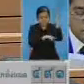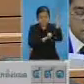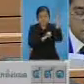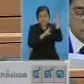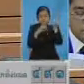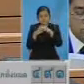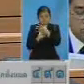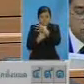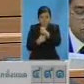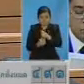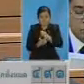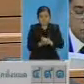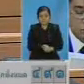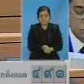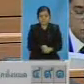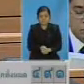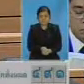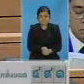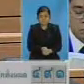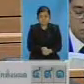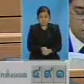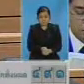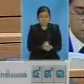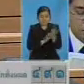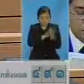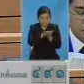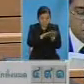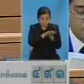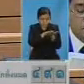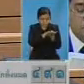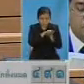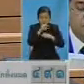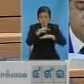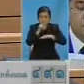าธิปัตย์ขออนุญาตท่านประธาน